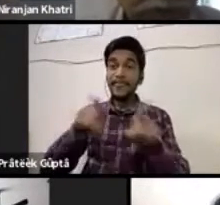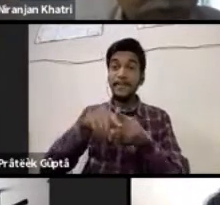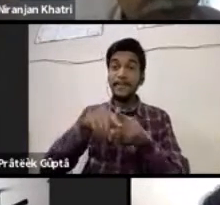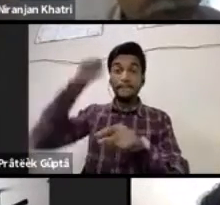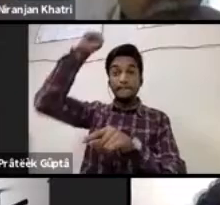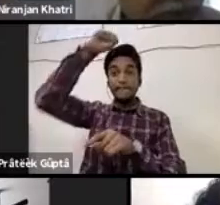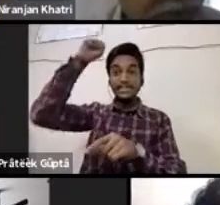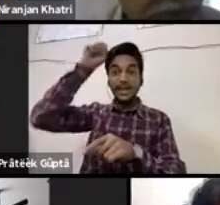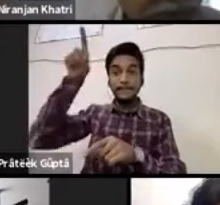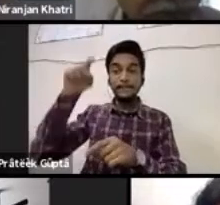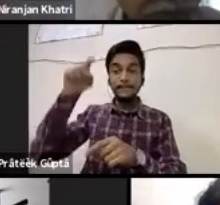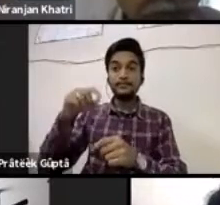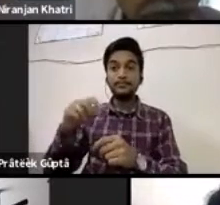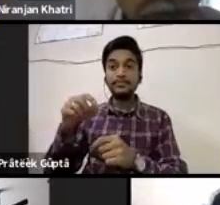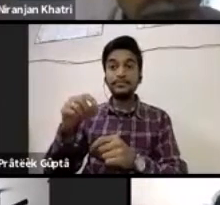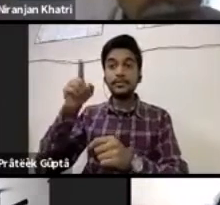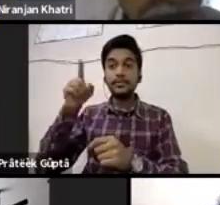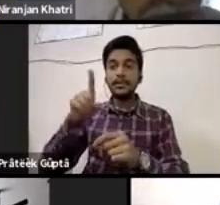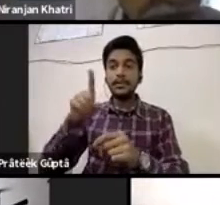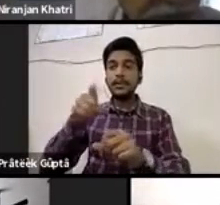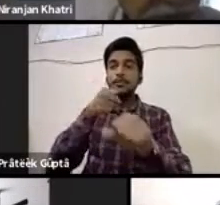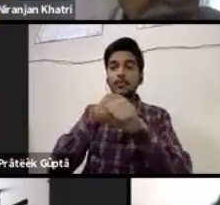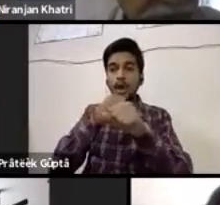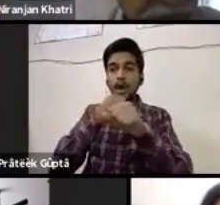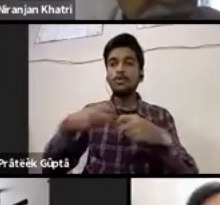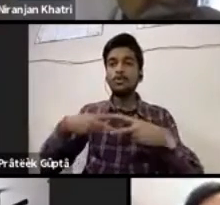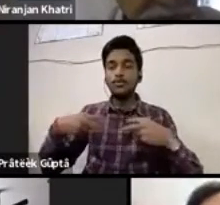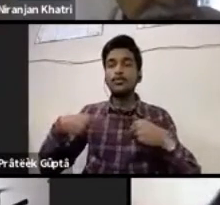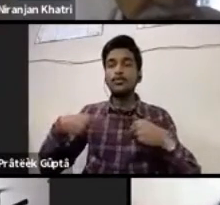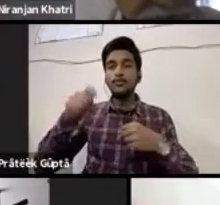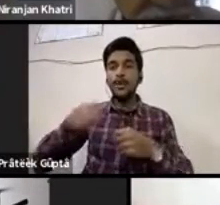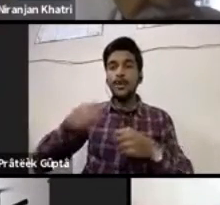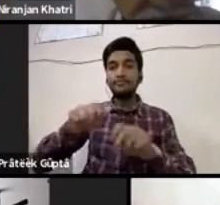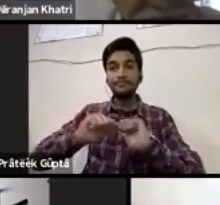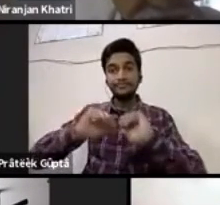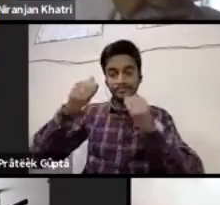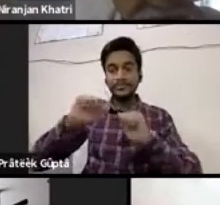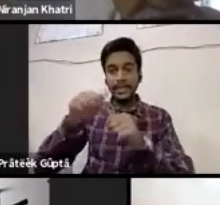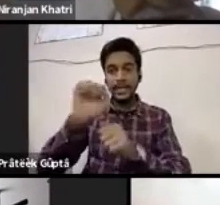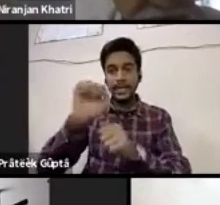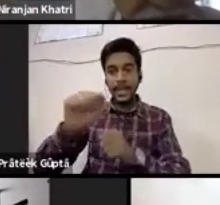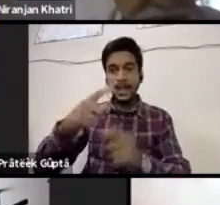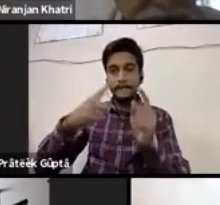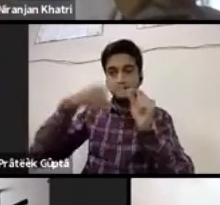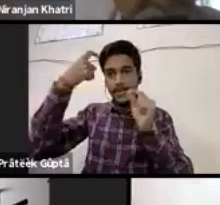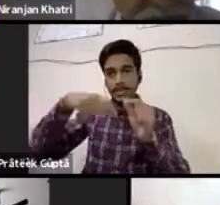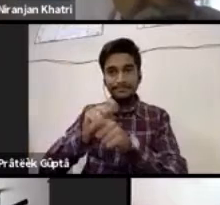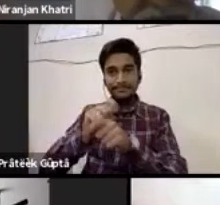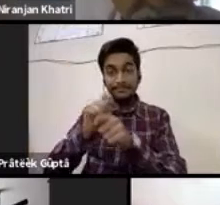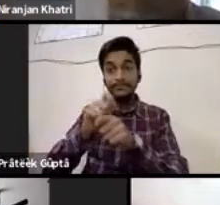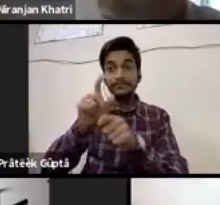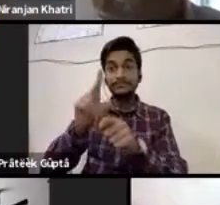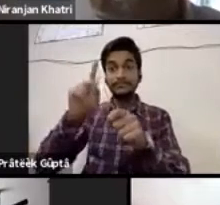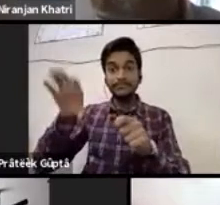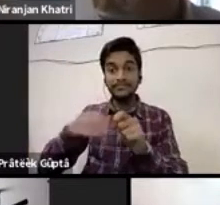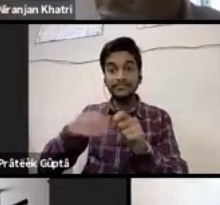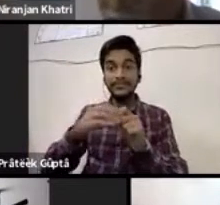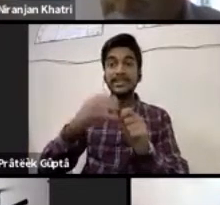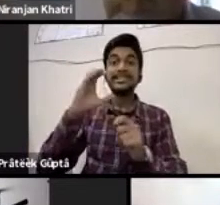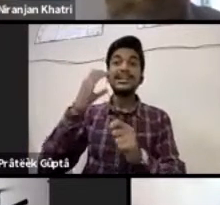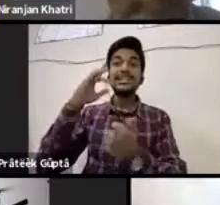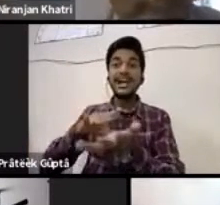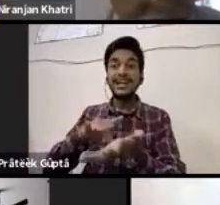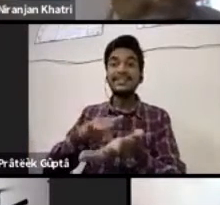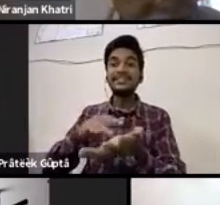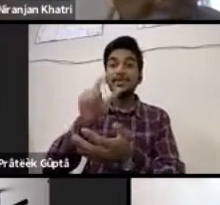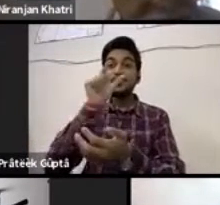पड़े, सक्सेसफुली फाइट किए, और एज ए रिजल्ट ऑफ दैट हमने चंडीगढ़ में पंजाब यूनिवर्सिटी के अंडर गवर्नमेंट